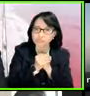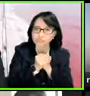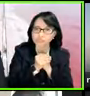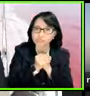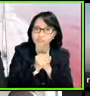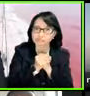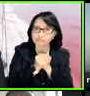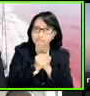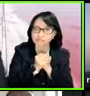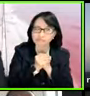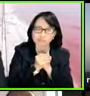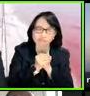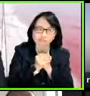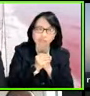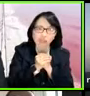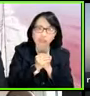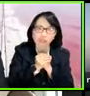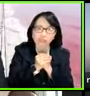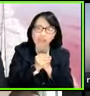saudara-saudara